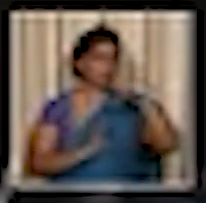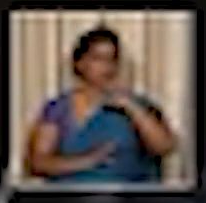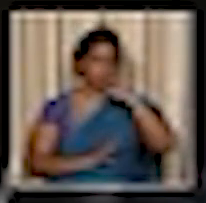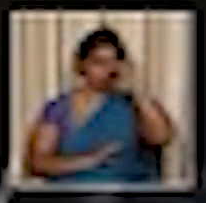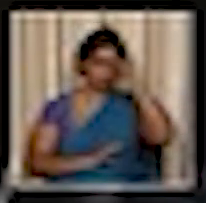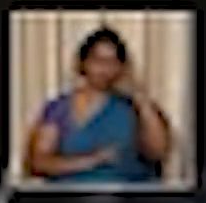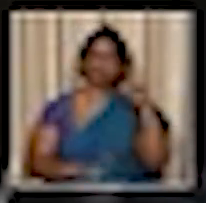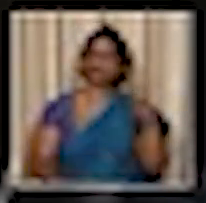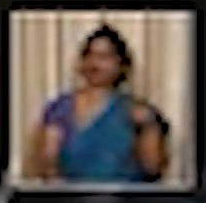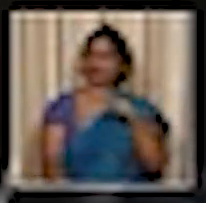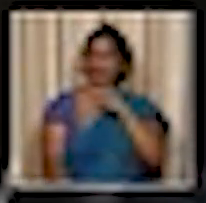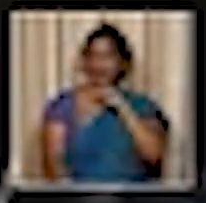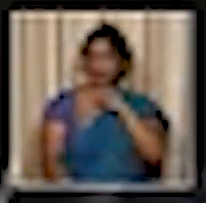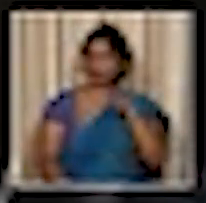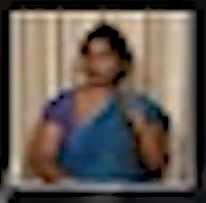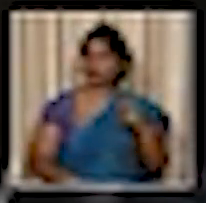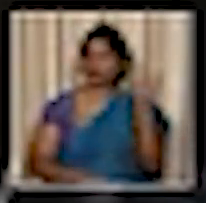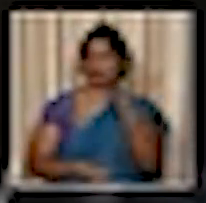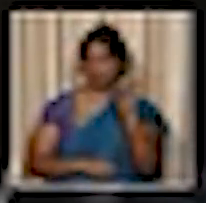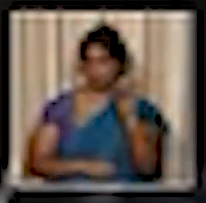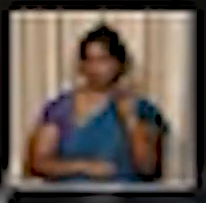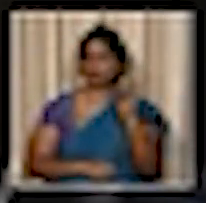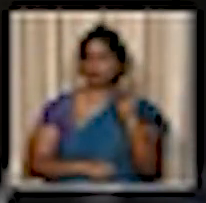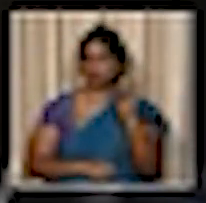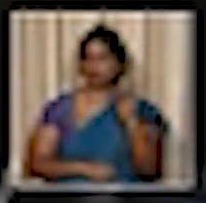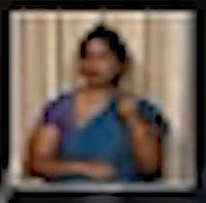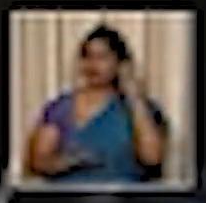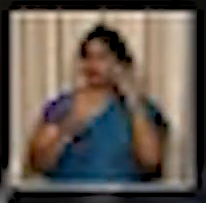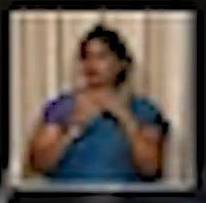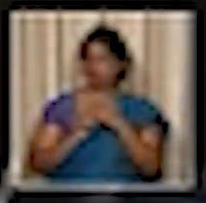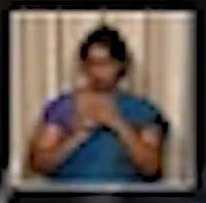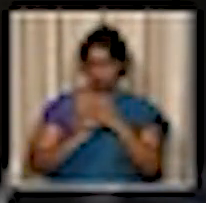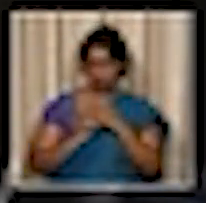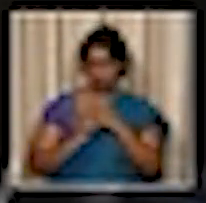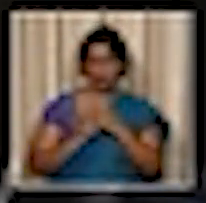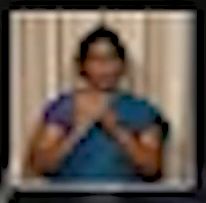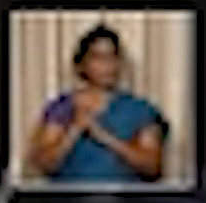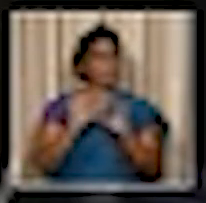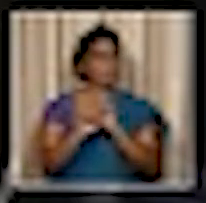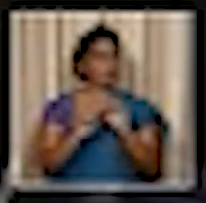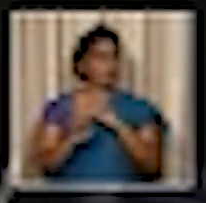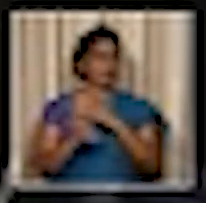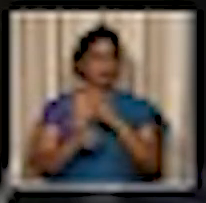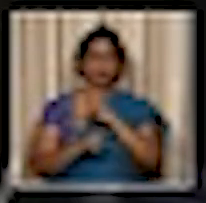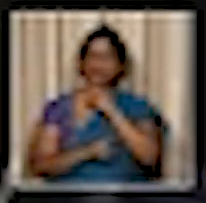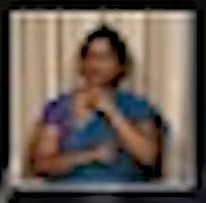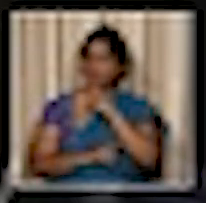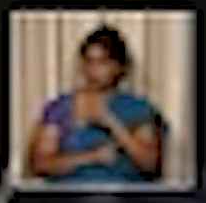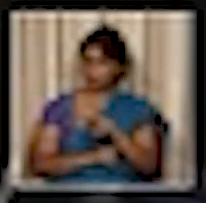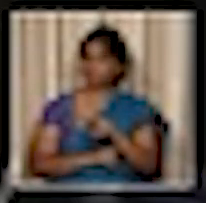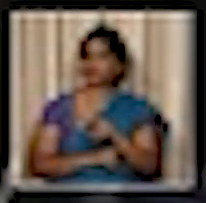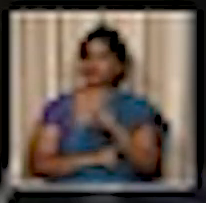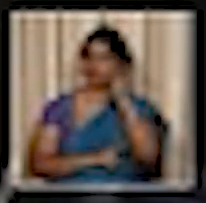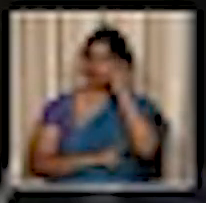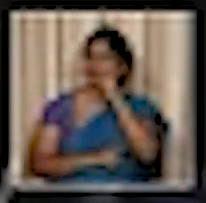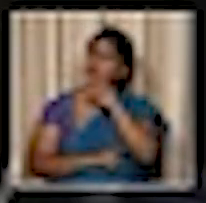කතානායකතුමනි, මහාධිකරණ විනිසුරු දෙදෙනෙකු මේ පිළිබඳව මාධ්‍ය නිවේදනයක් නිකුත් කිරීමට සඳහා